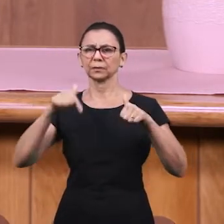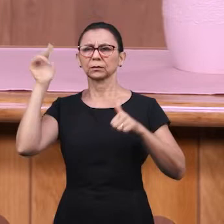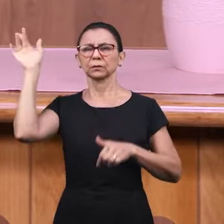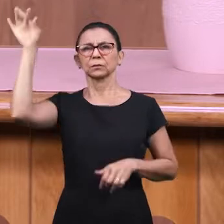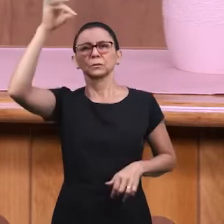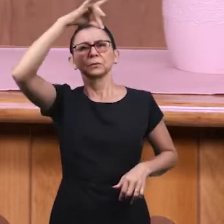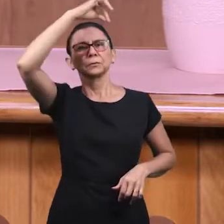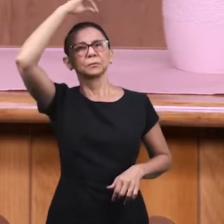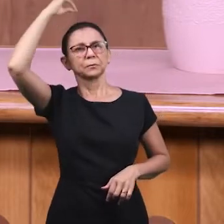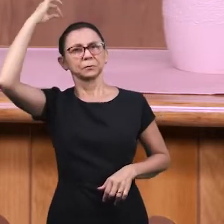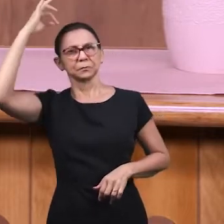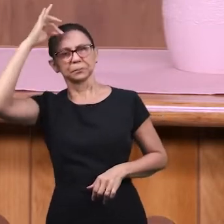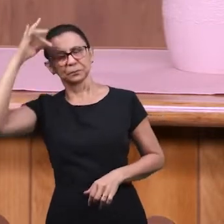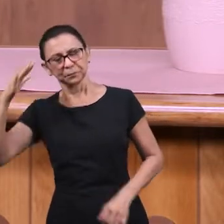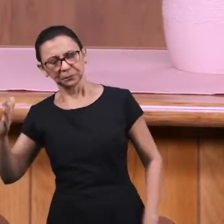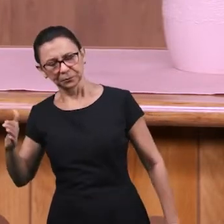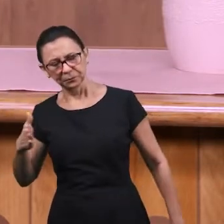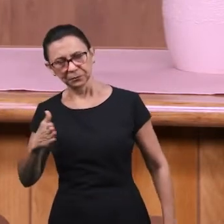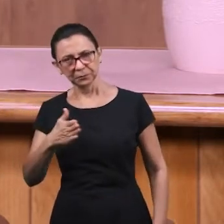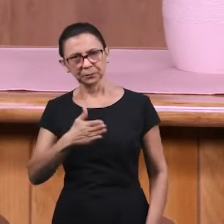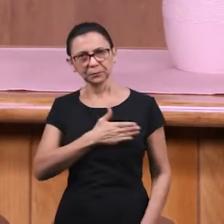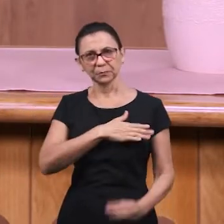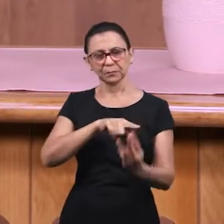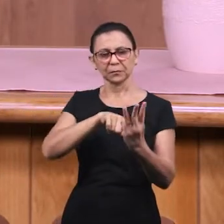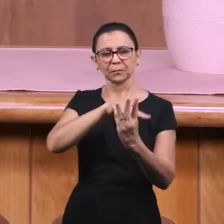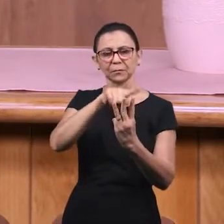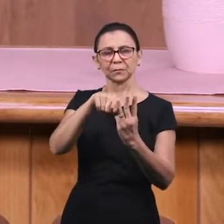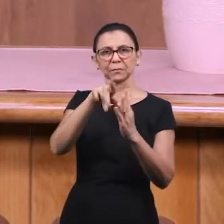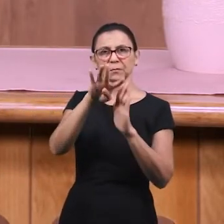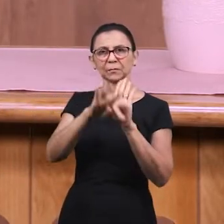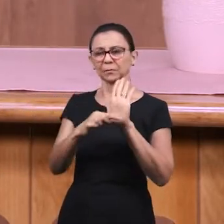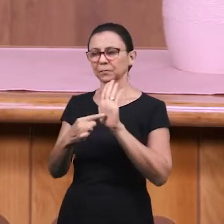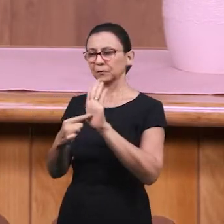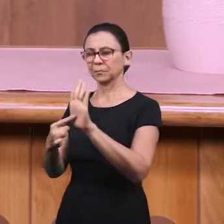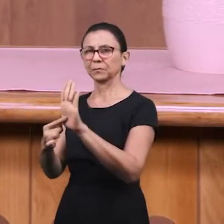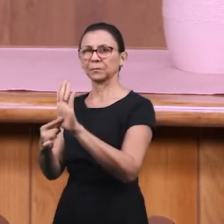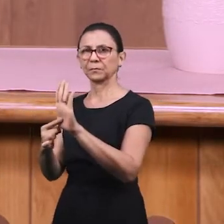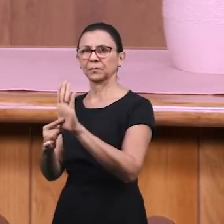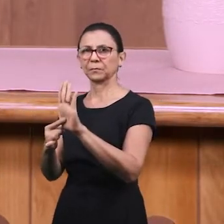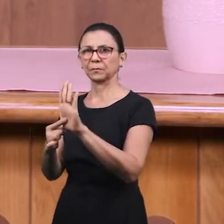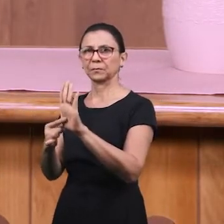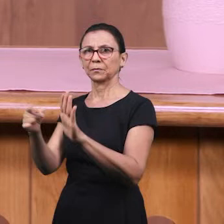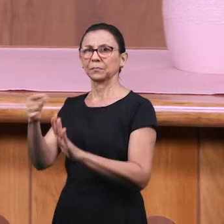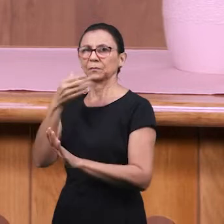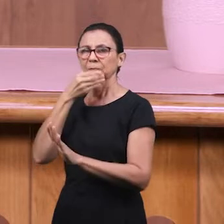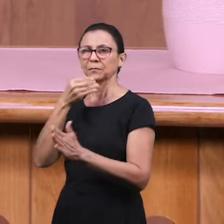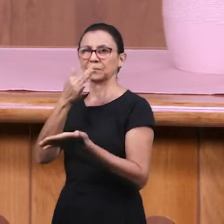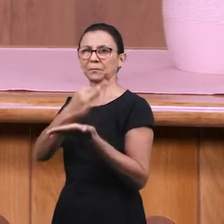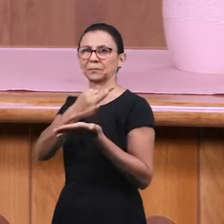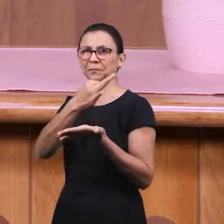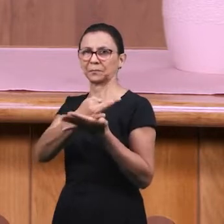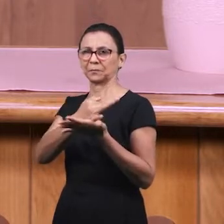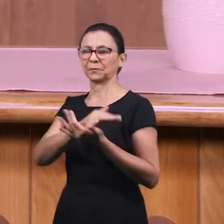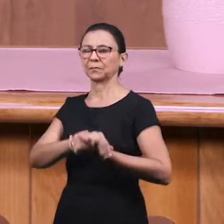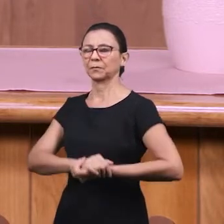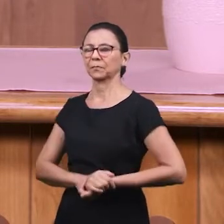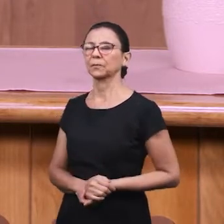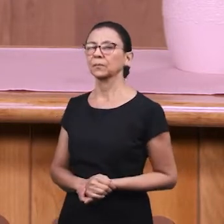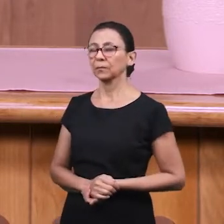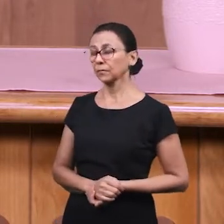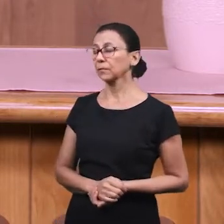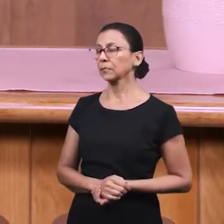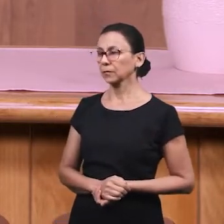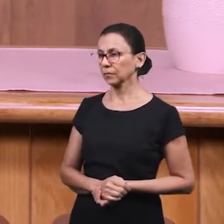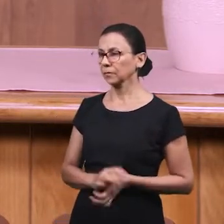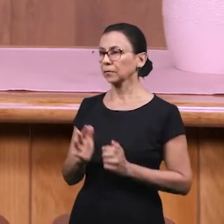ты познаешь его только через действие Духа Святого в Библии. Итак, я упомянул эти три стиха для него. Я сказал,